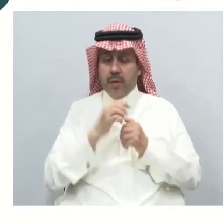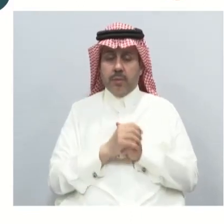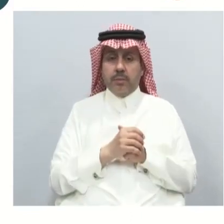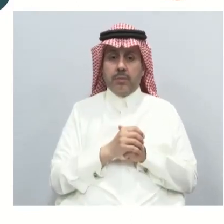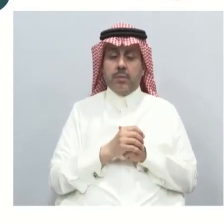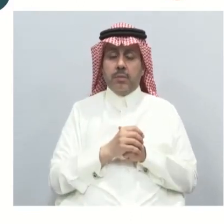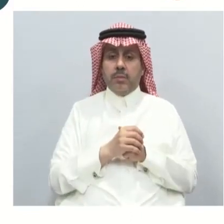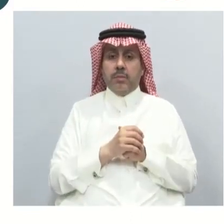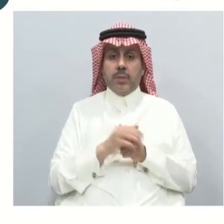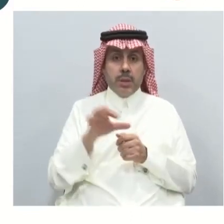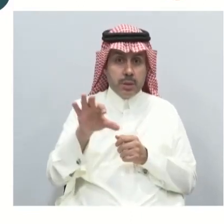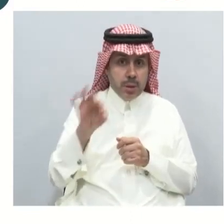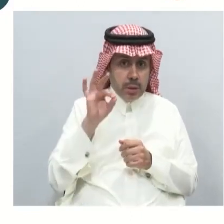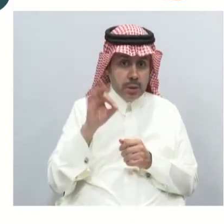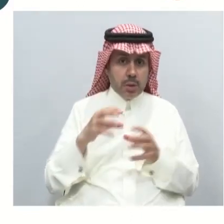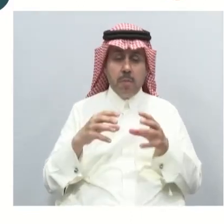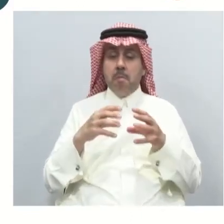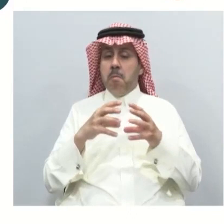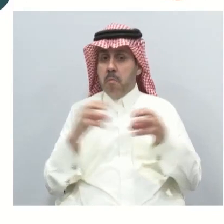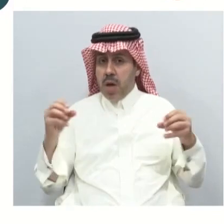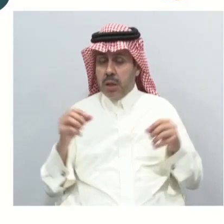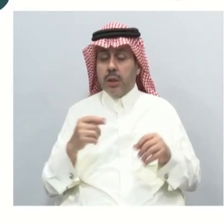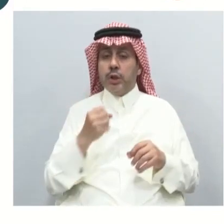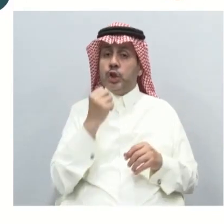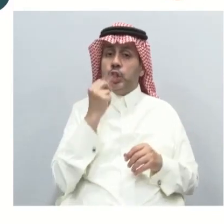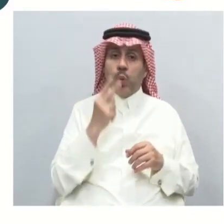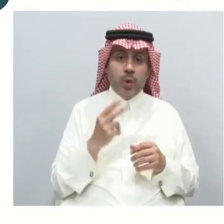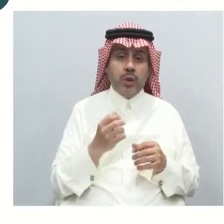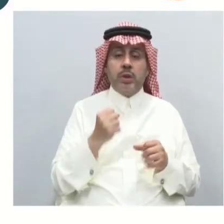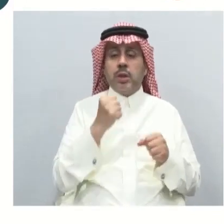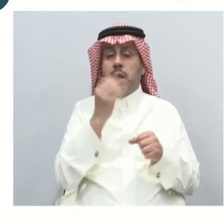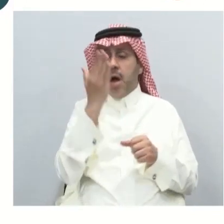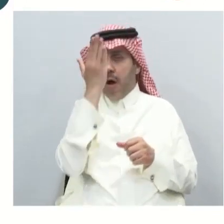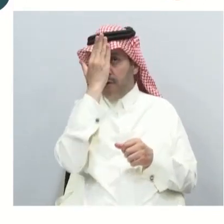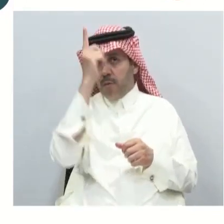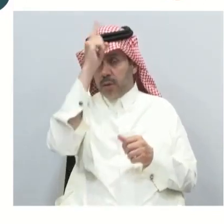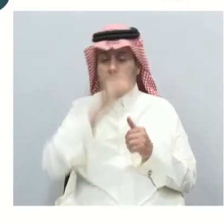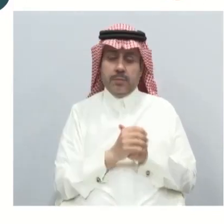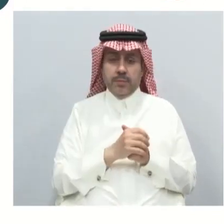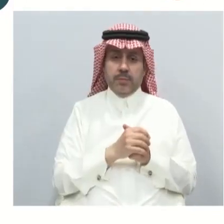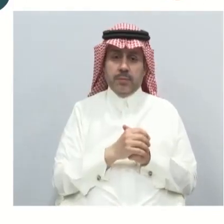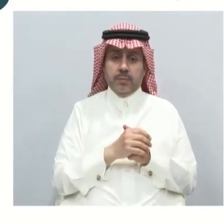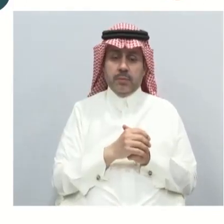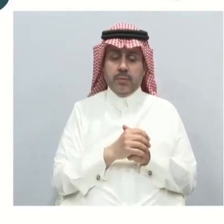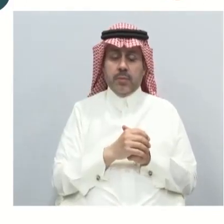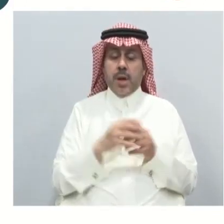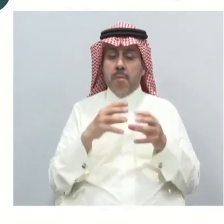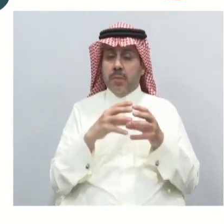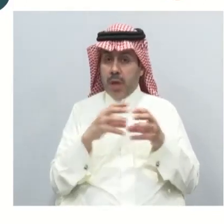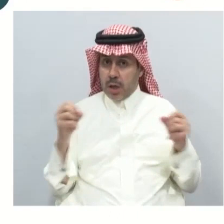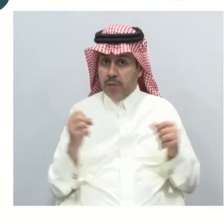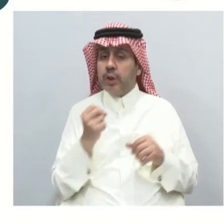استنتج معنى توحيد الالوهيه من الحديث توحيد الالوهيه ما هو معناه من خلال هذا الحديث بلا شك